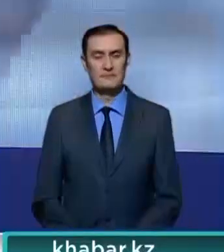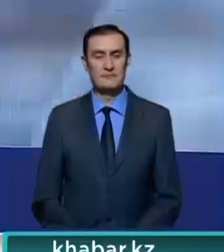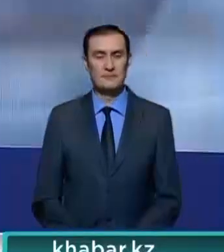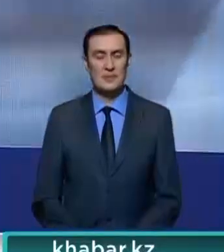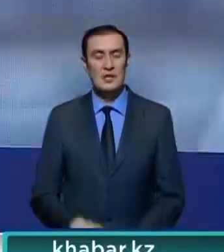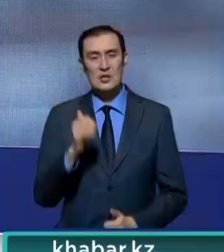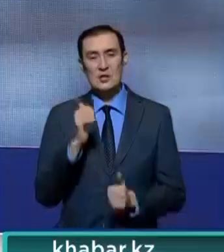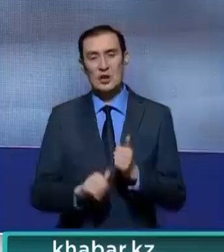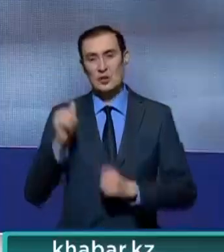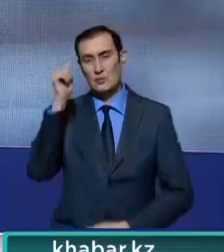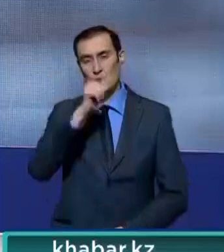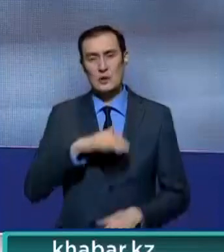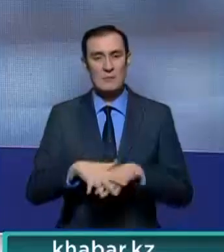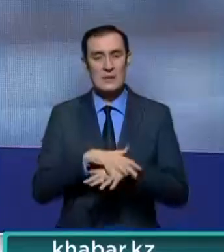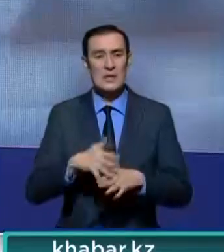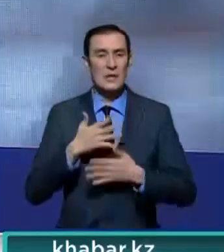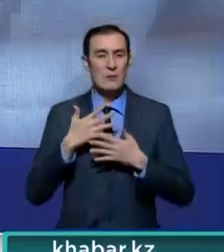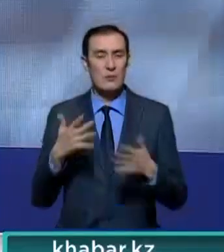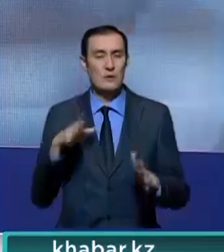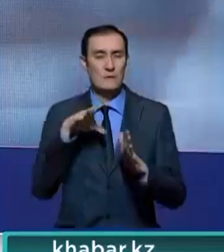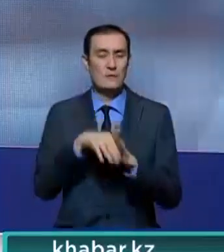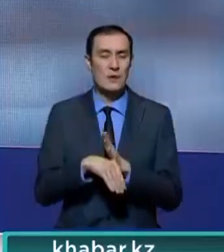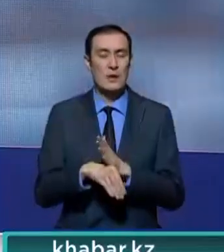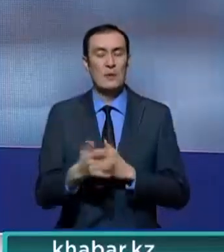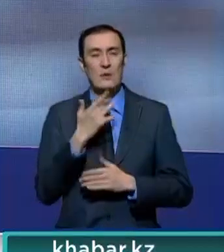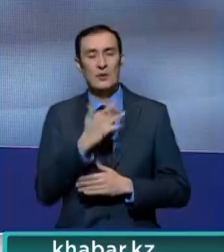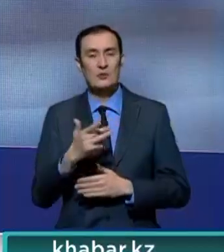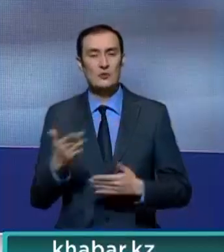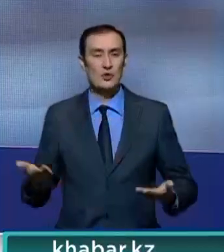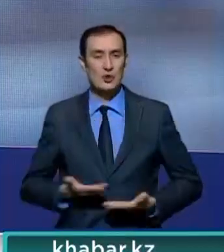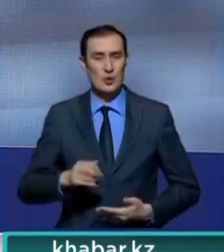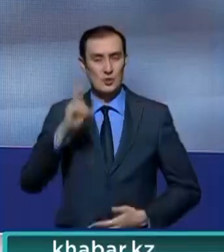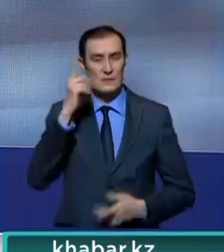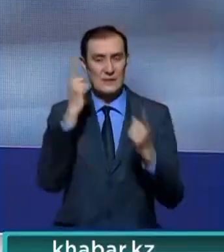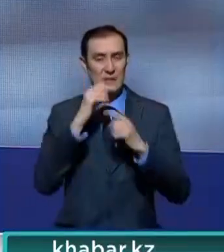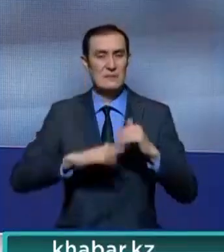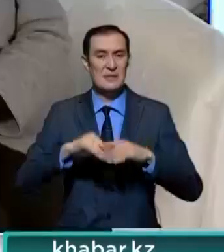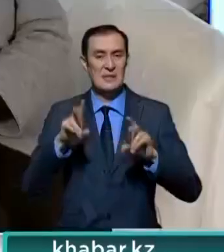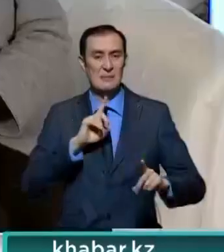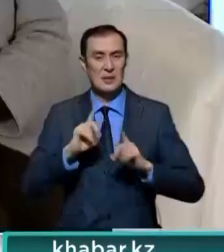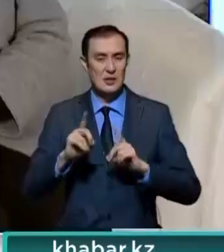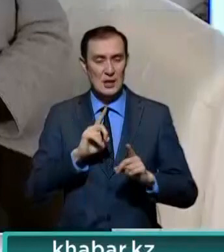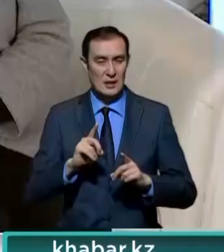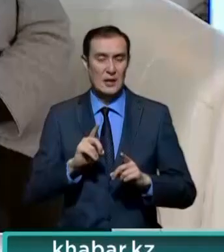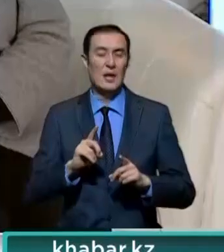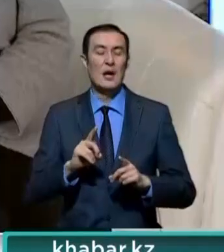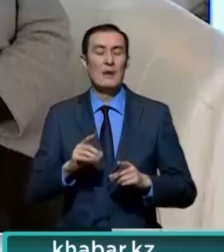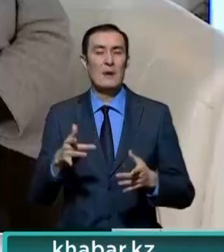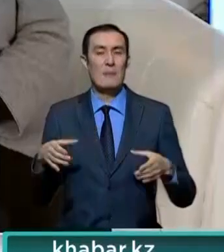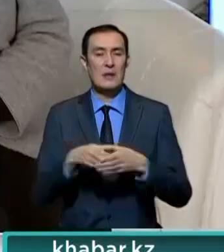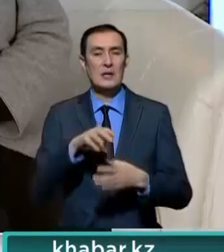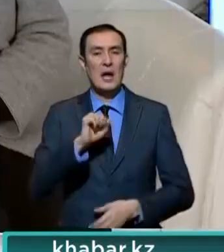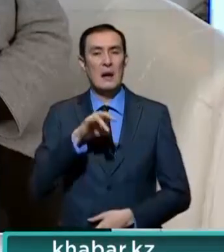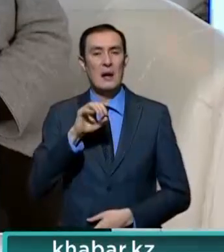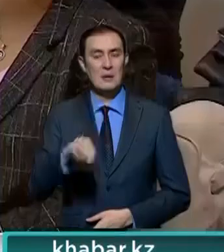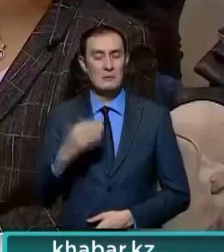С каждым годом казахстанцы все больше вовлекаются в политическую жизнь страны. Об этом заявили эксперты на площадке Толклау партии Аманат. По